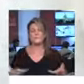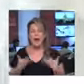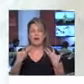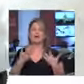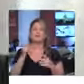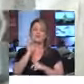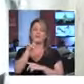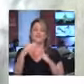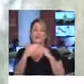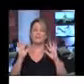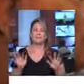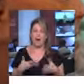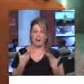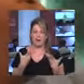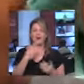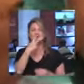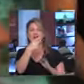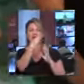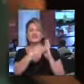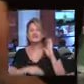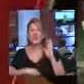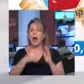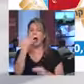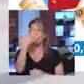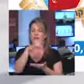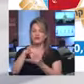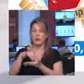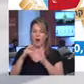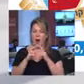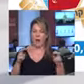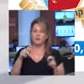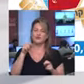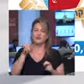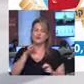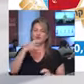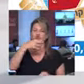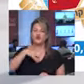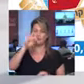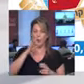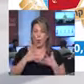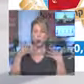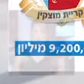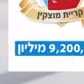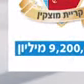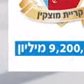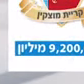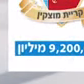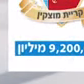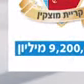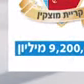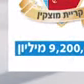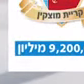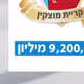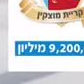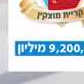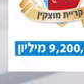הרבה יותר מהר. ובואו נראה את הרשימה של חמשת הערים שבהם למעשה חל השיפור הכי גדול בשנת 2017. נתחיל